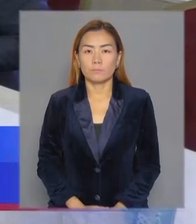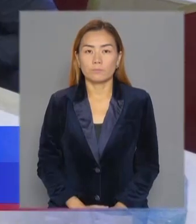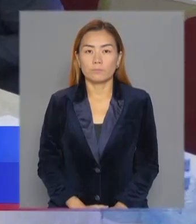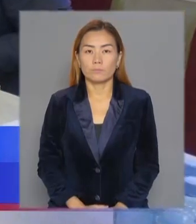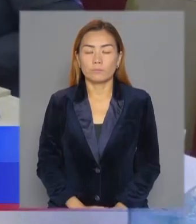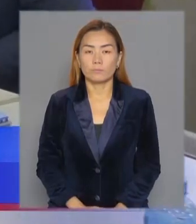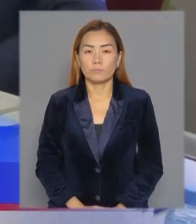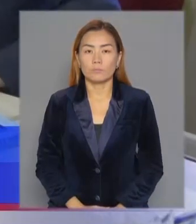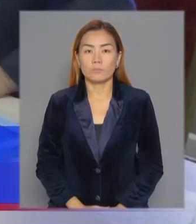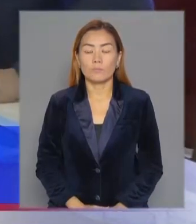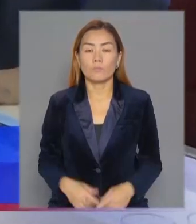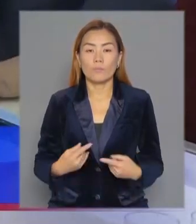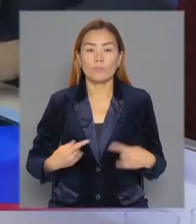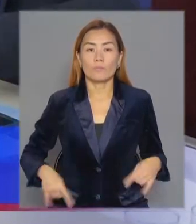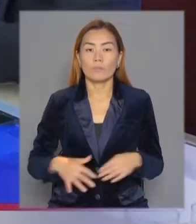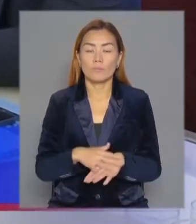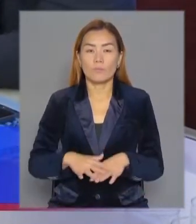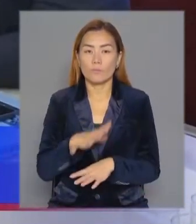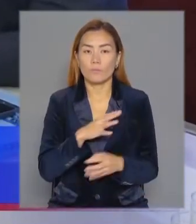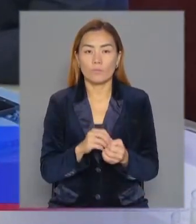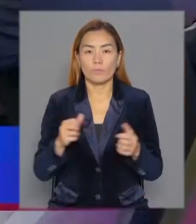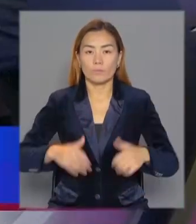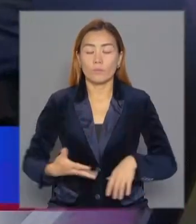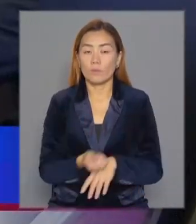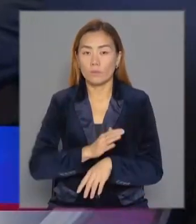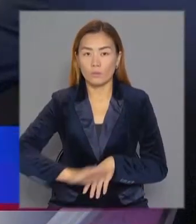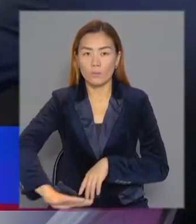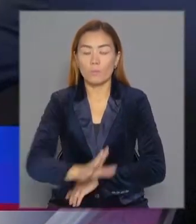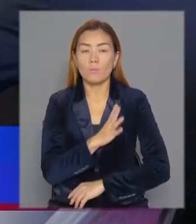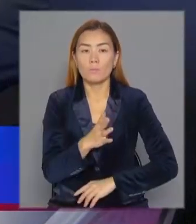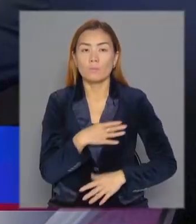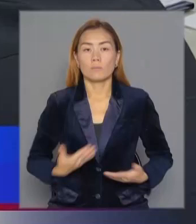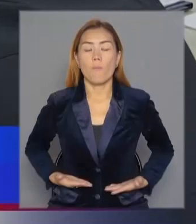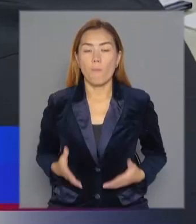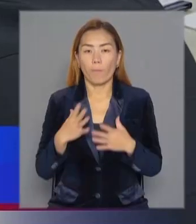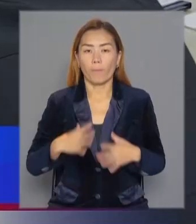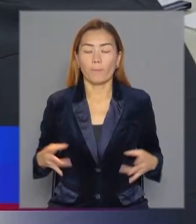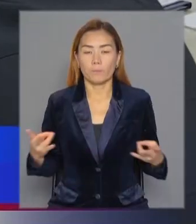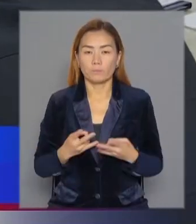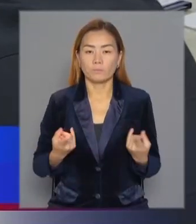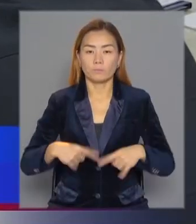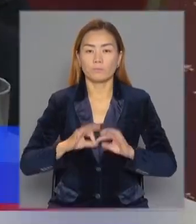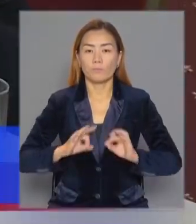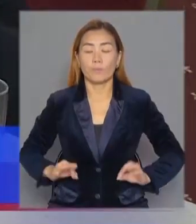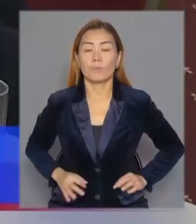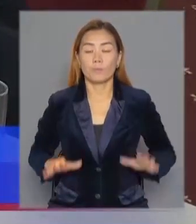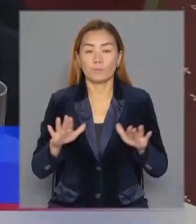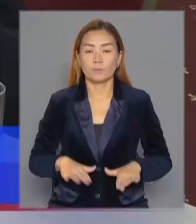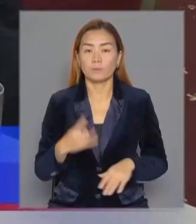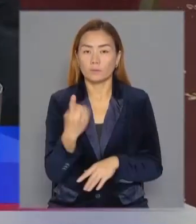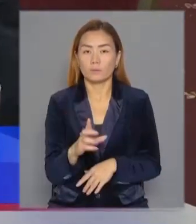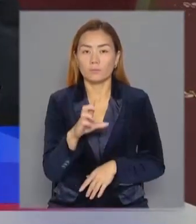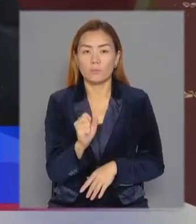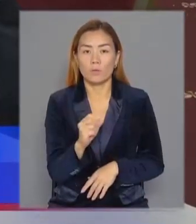дверей некоторые вопросы среди населения остаются нерешённые в этой связи жители вынуждены обращаться в органы прокуратуры один из